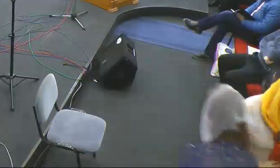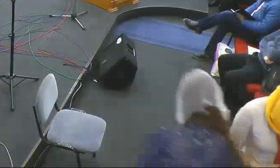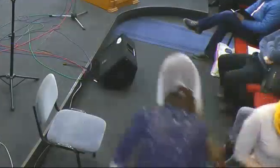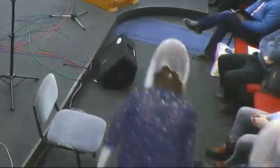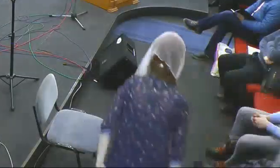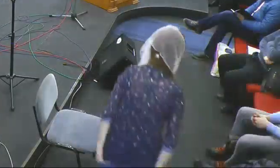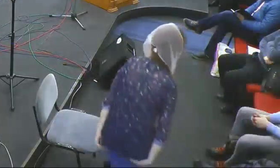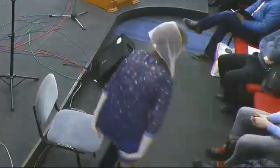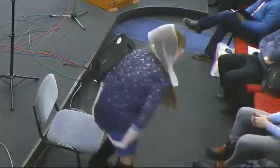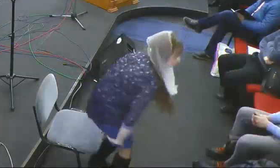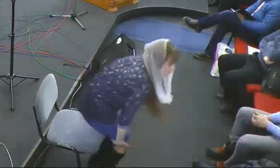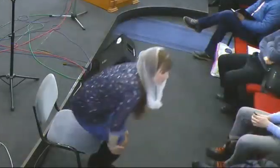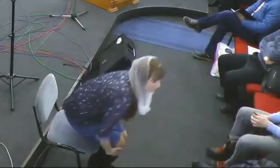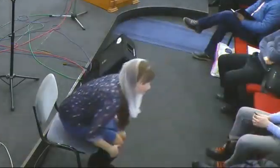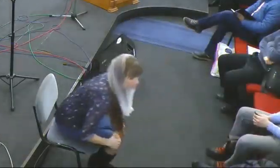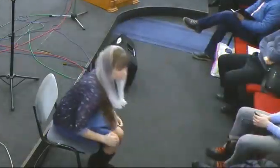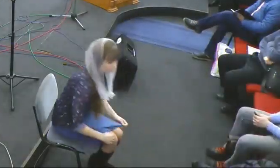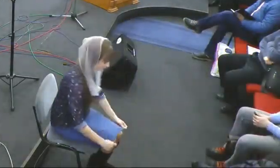Слава Ісусу Христу!